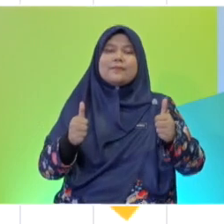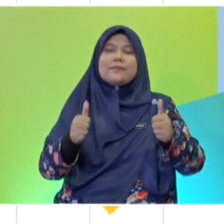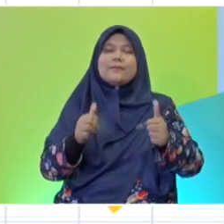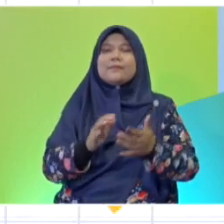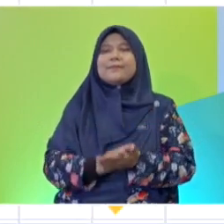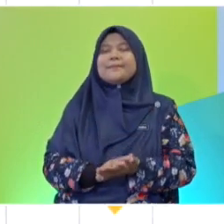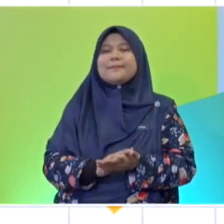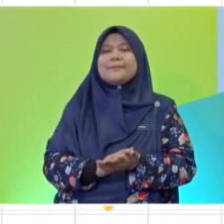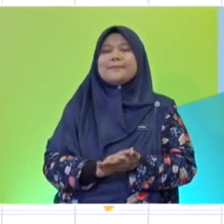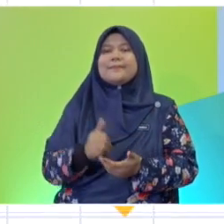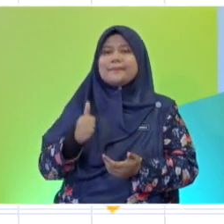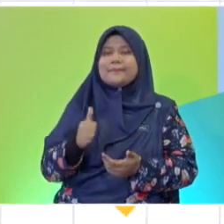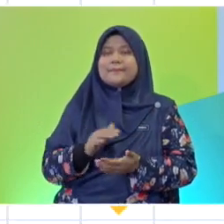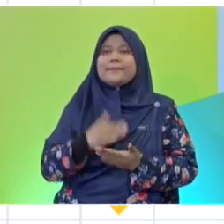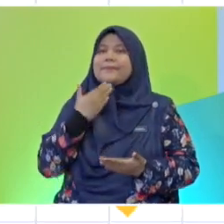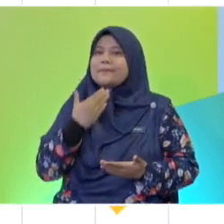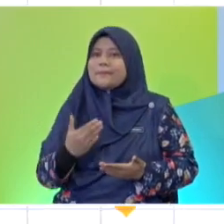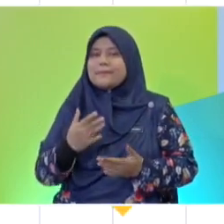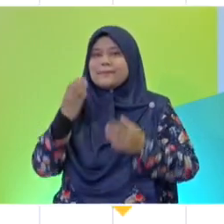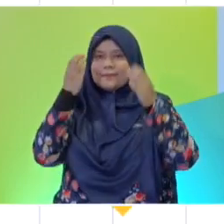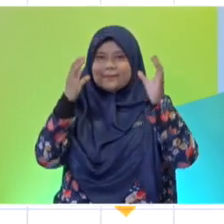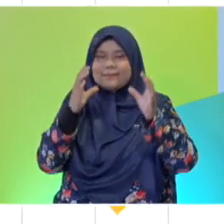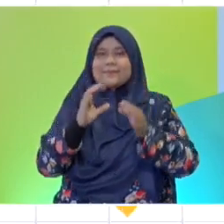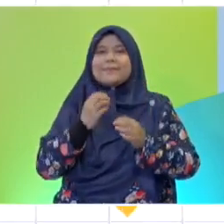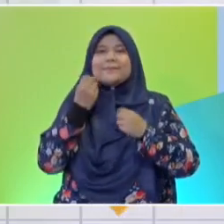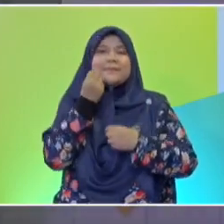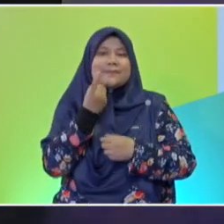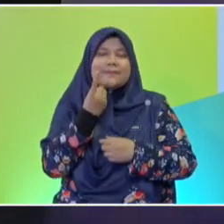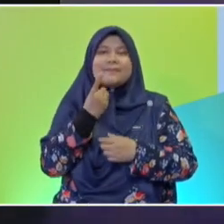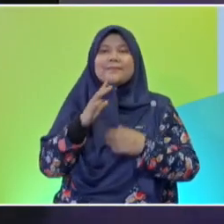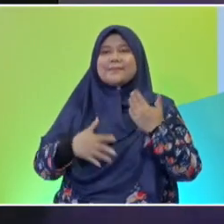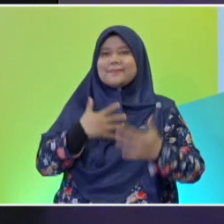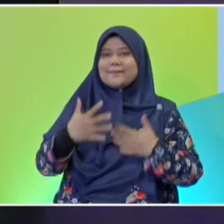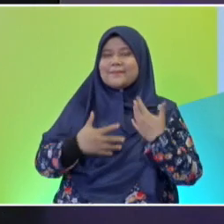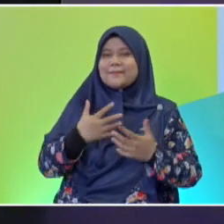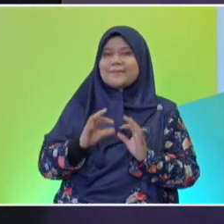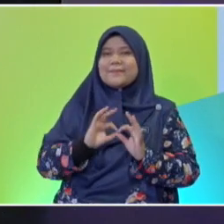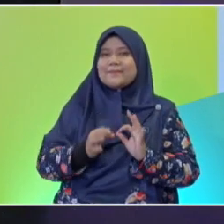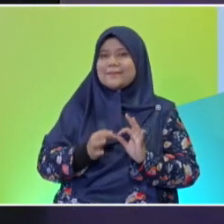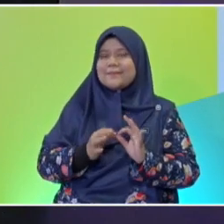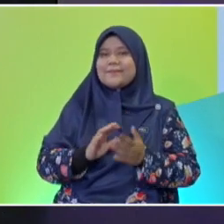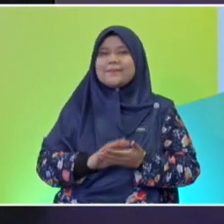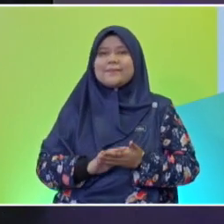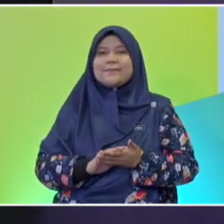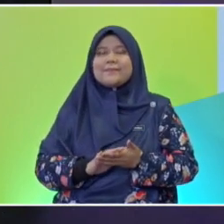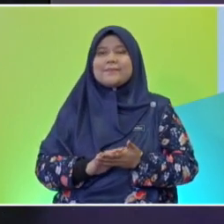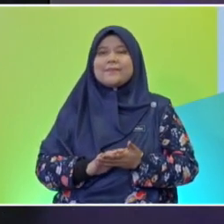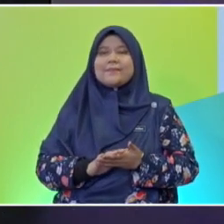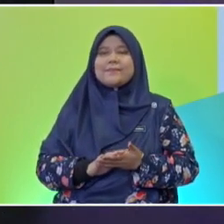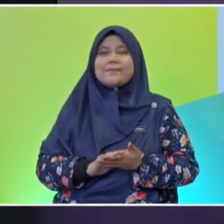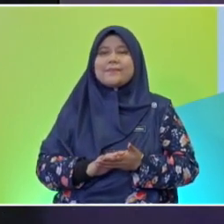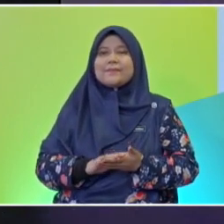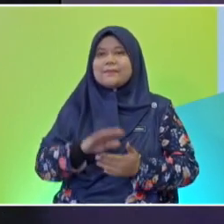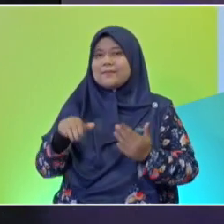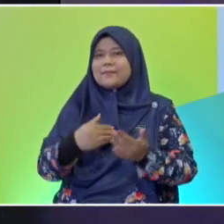Yes itu dia dan juga terima kasih kepada cek gusida selaku juru bahasa isyarat episode kali ini dan kepada anda yang semua